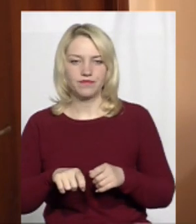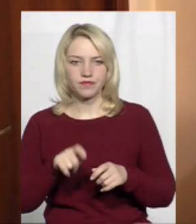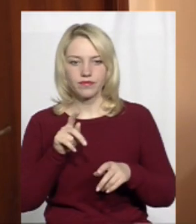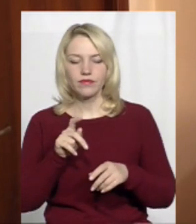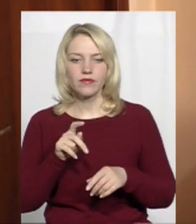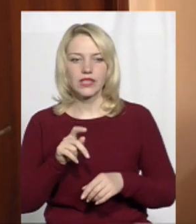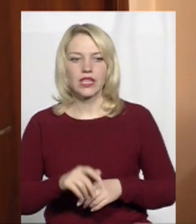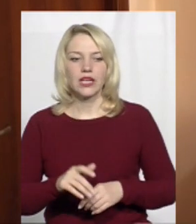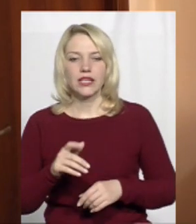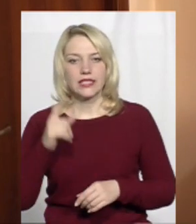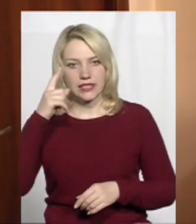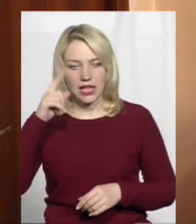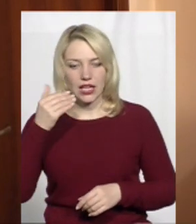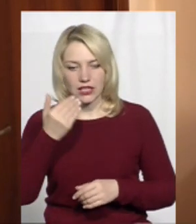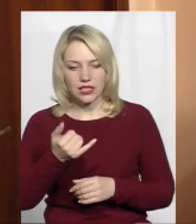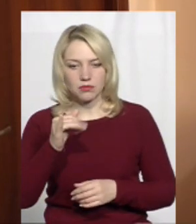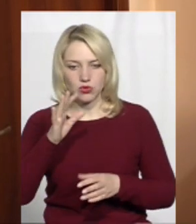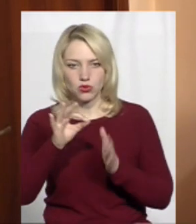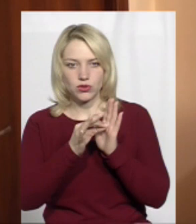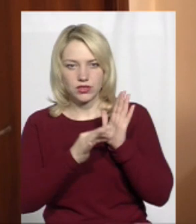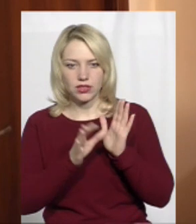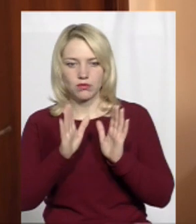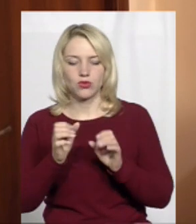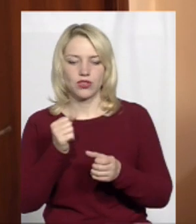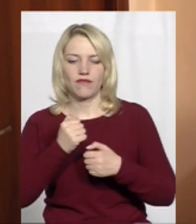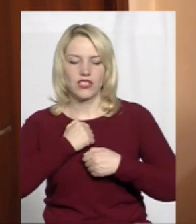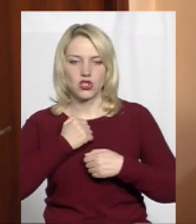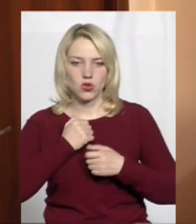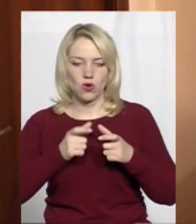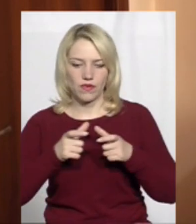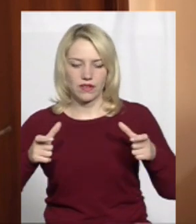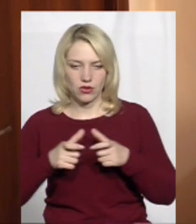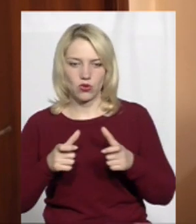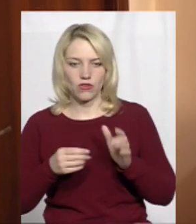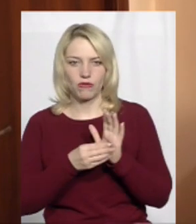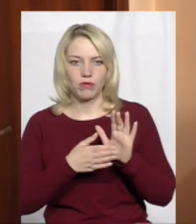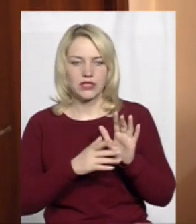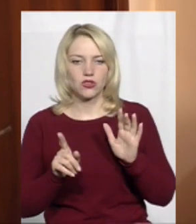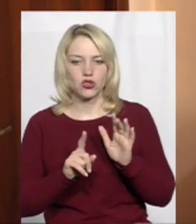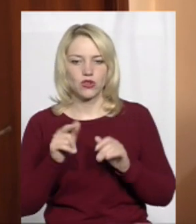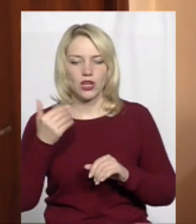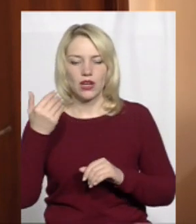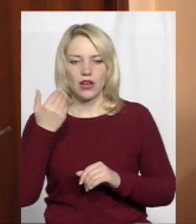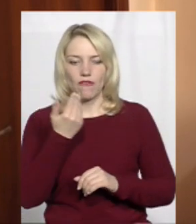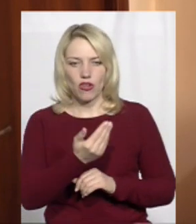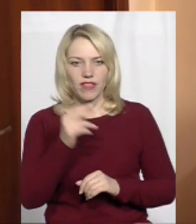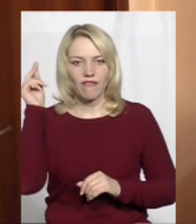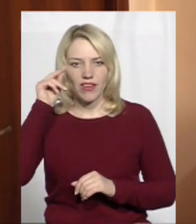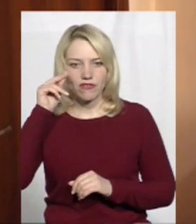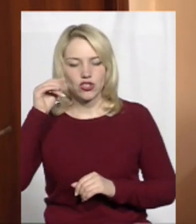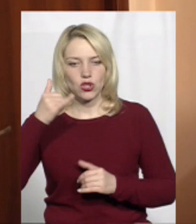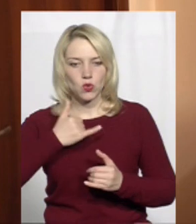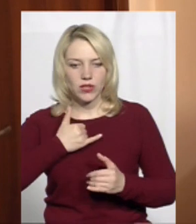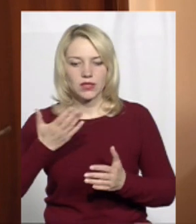вони будуть оцінені, їм буде військовий квиток вписано те, що вони тут нас вивчили, по якій спеціальності